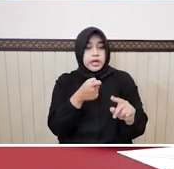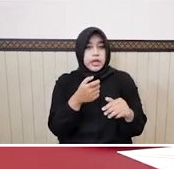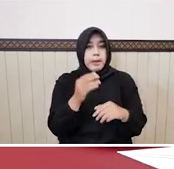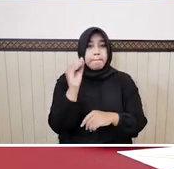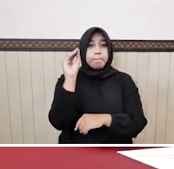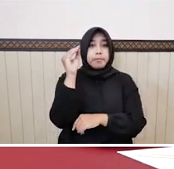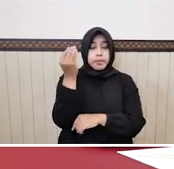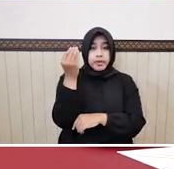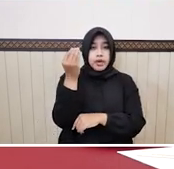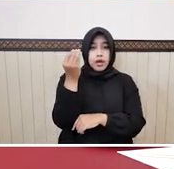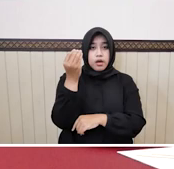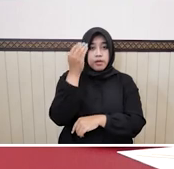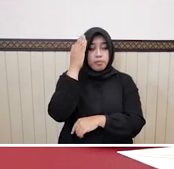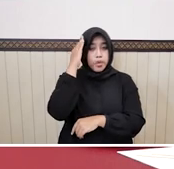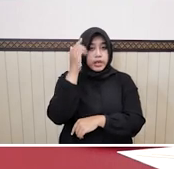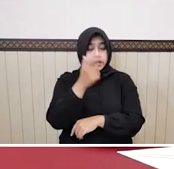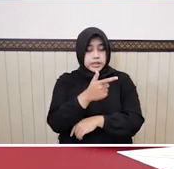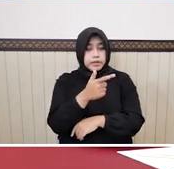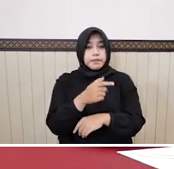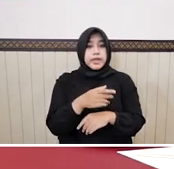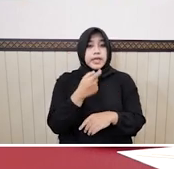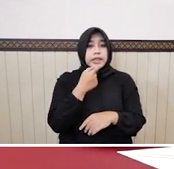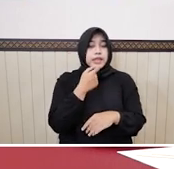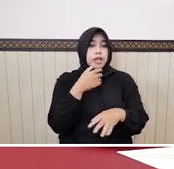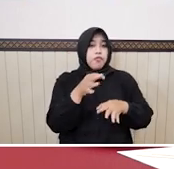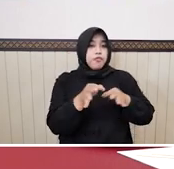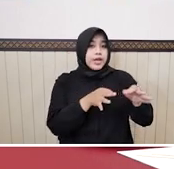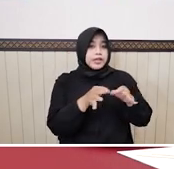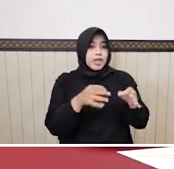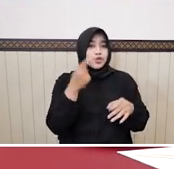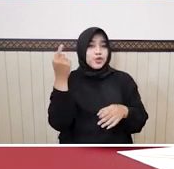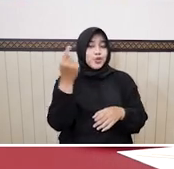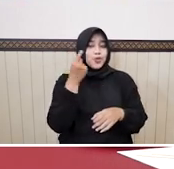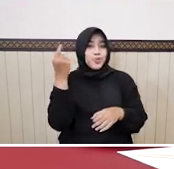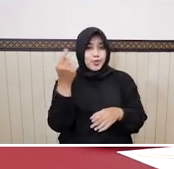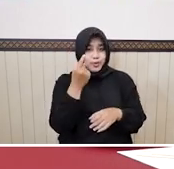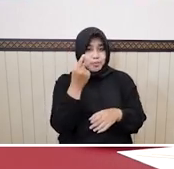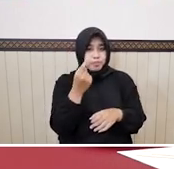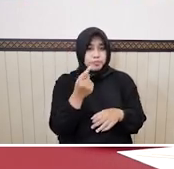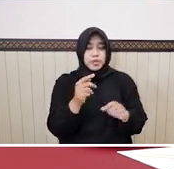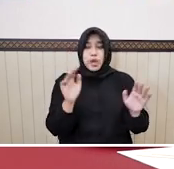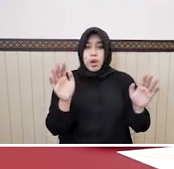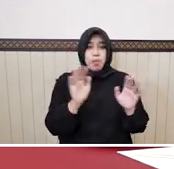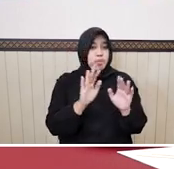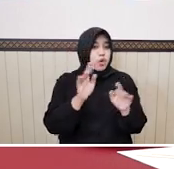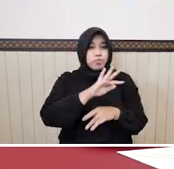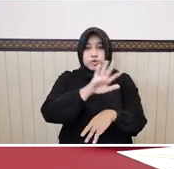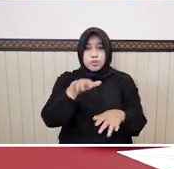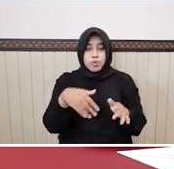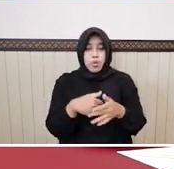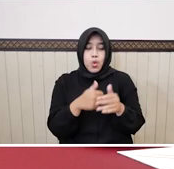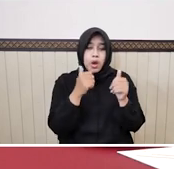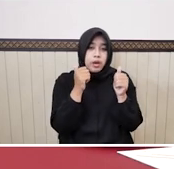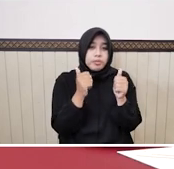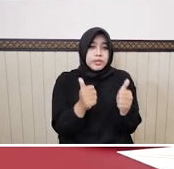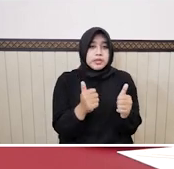pimpinan kami terkait fasilitas umum yang walaupun belum sepenuhnya bisa